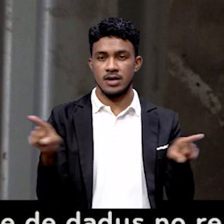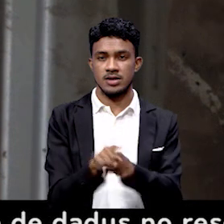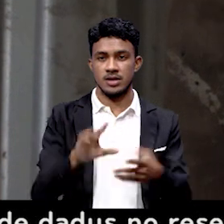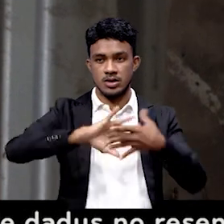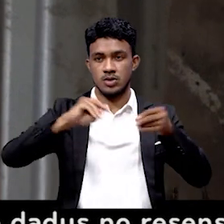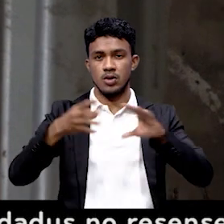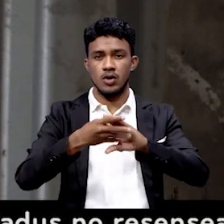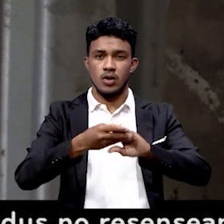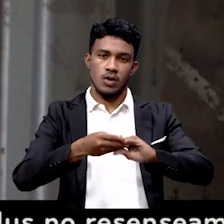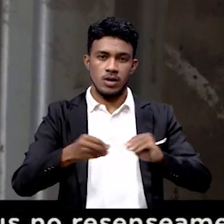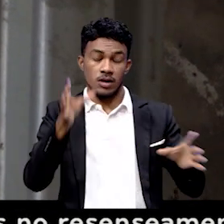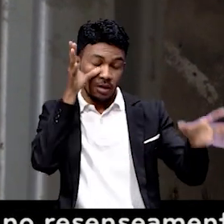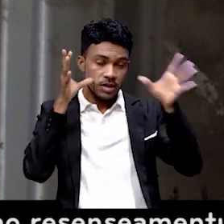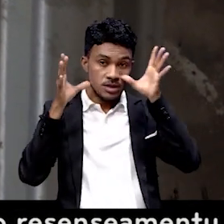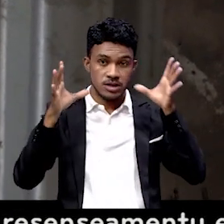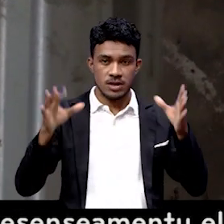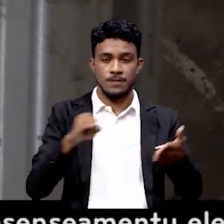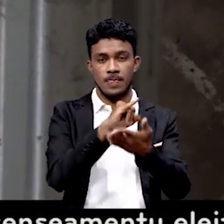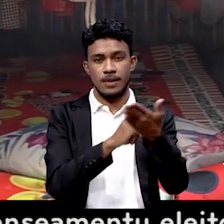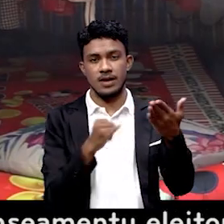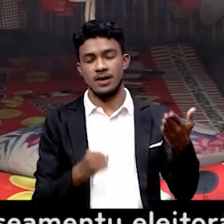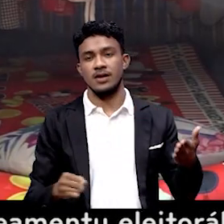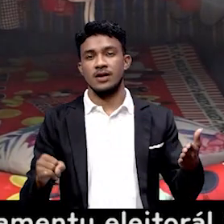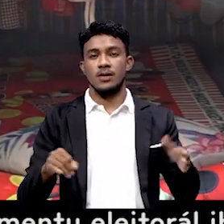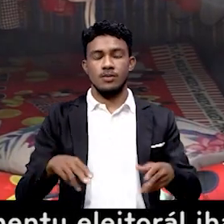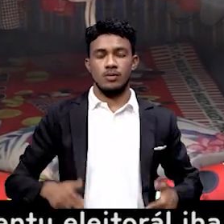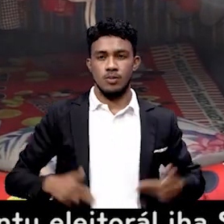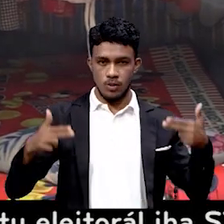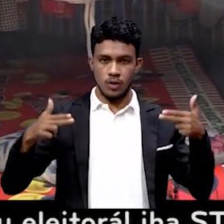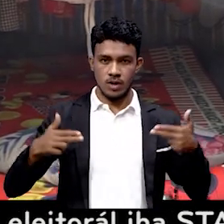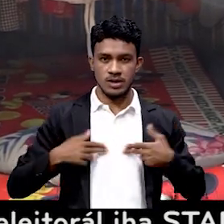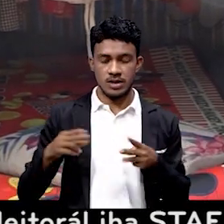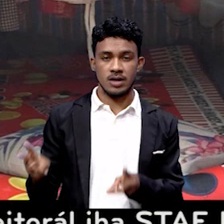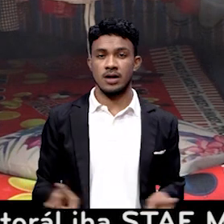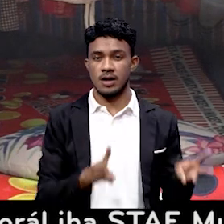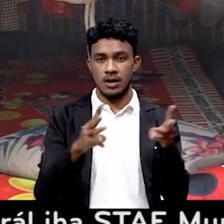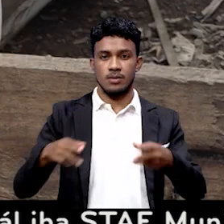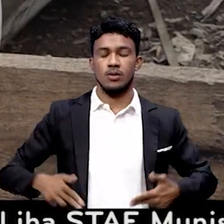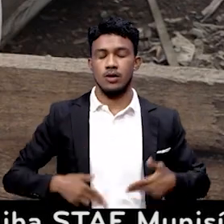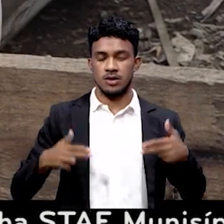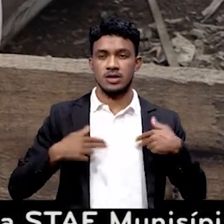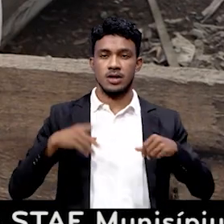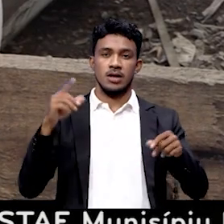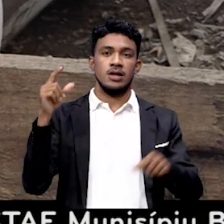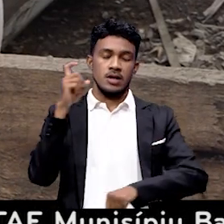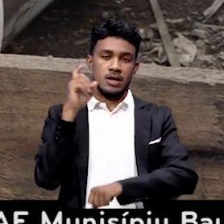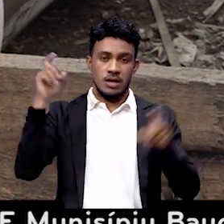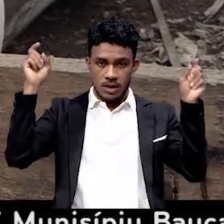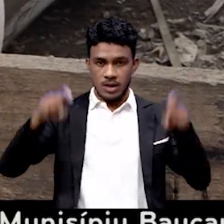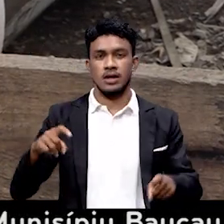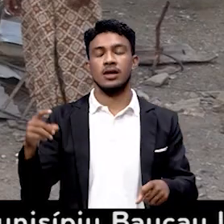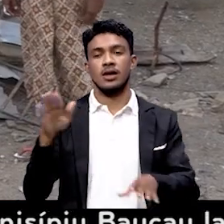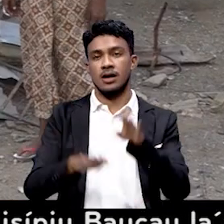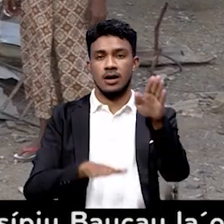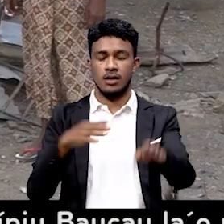moruk bepinta iha sira ne figura Moris maski nune dalang Moris niang tengki launa fatim ba oing lautur Moris